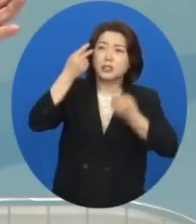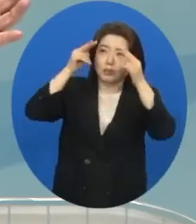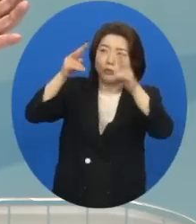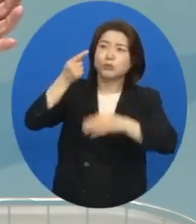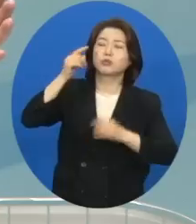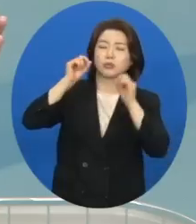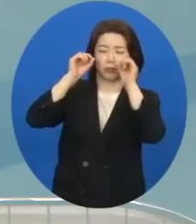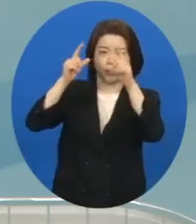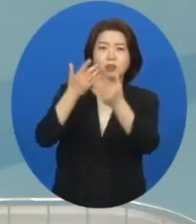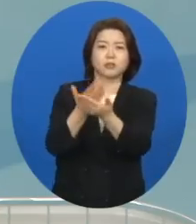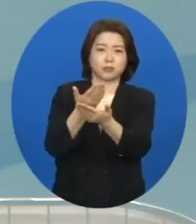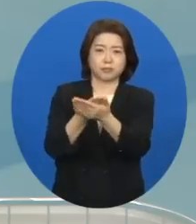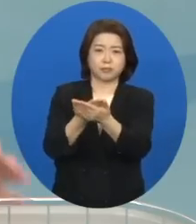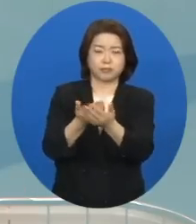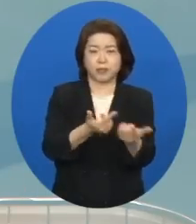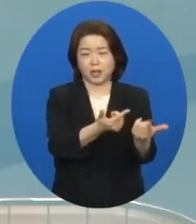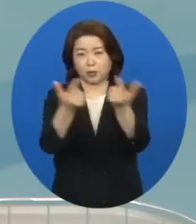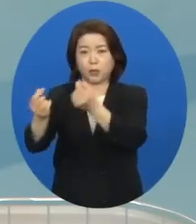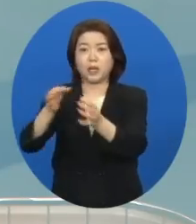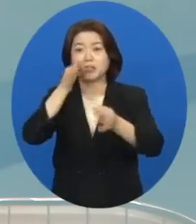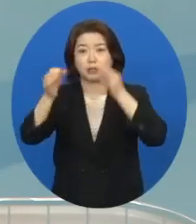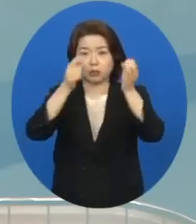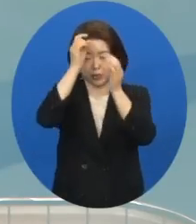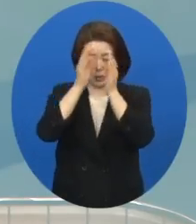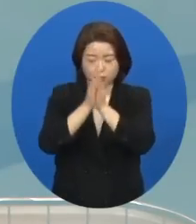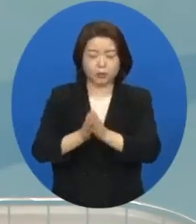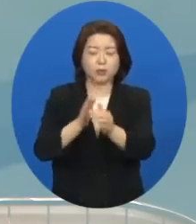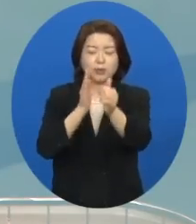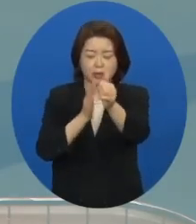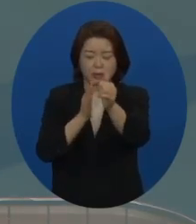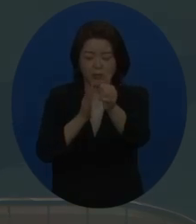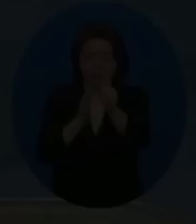눈을 뜨게 해주세요. 우리 다 같이 통성으로 기도하고 성찬을 받겠습니다.